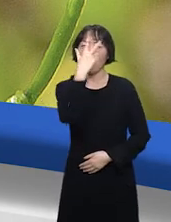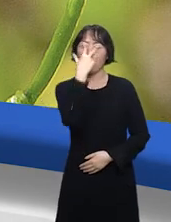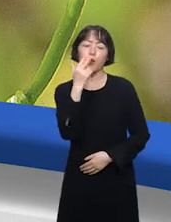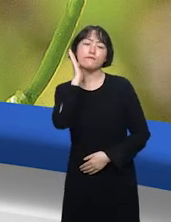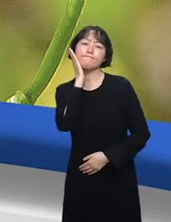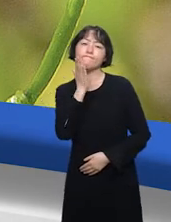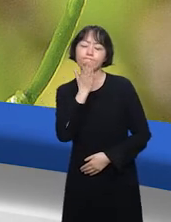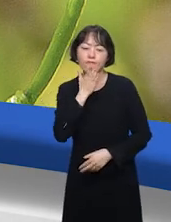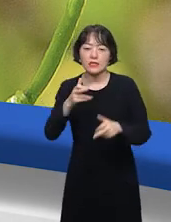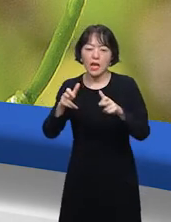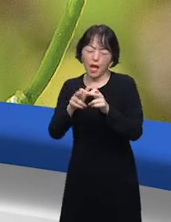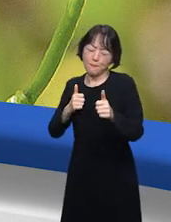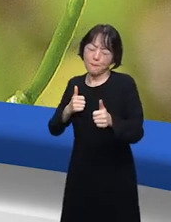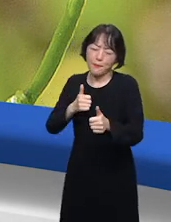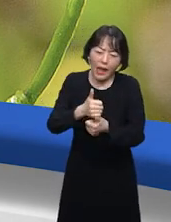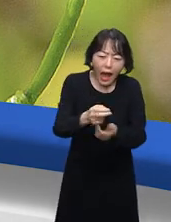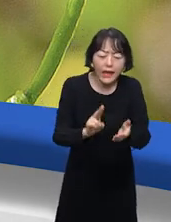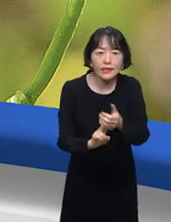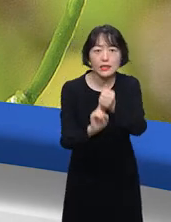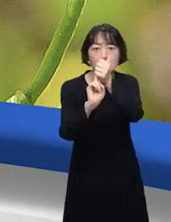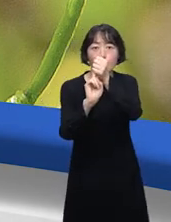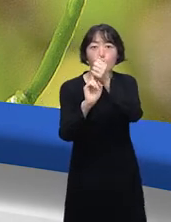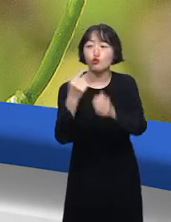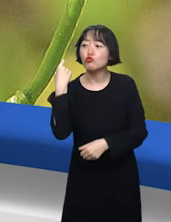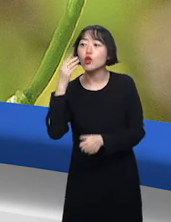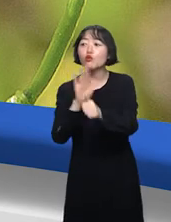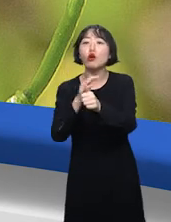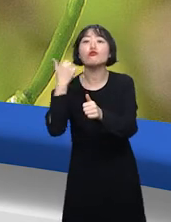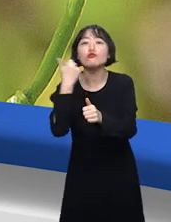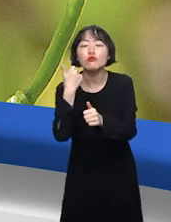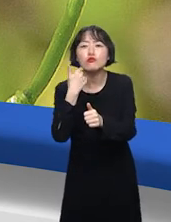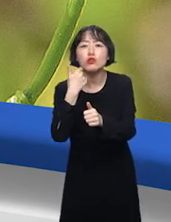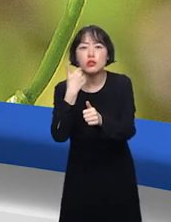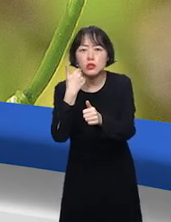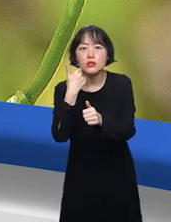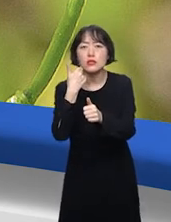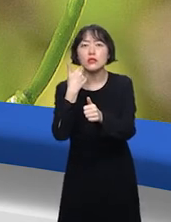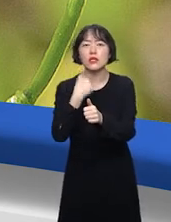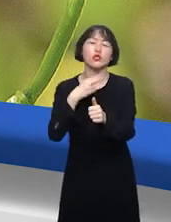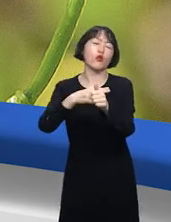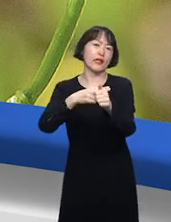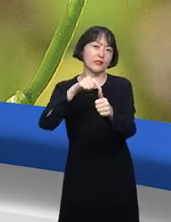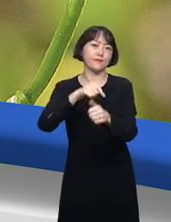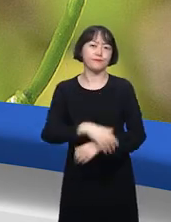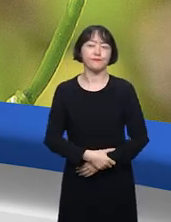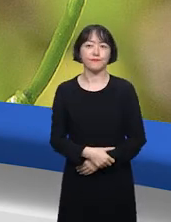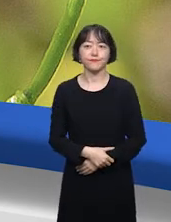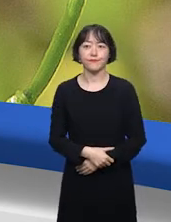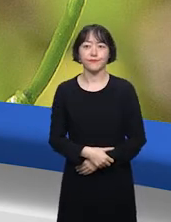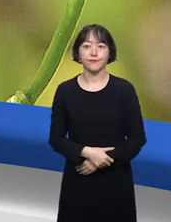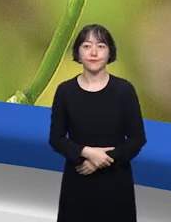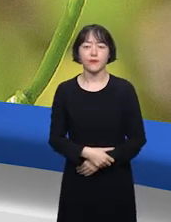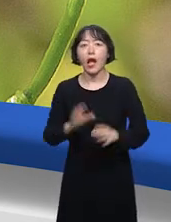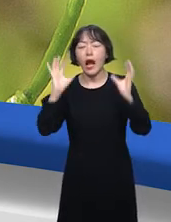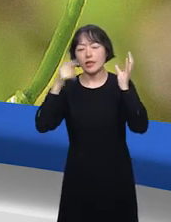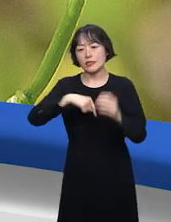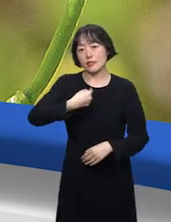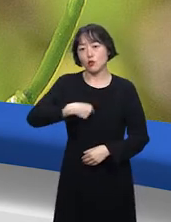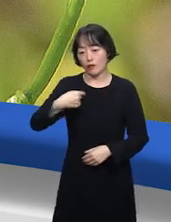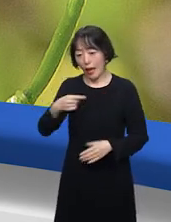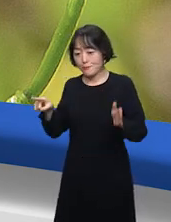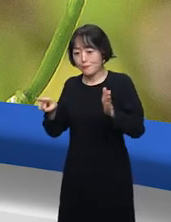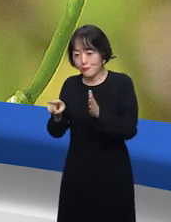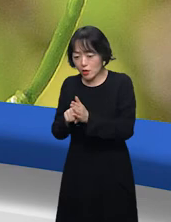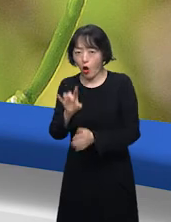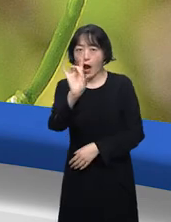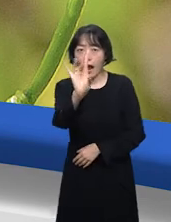극복한 헬렌 켈러의 기적 뒤에는 그녀의 스승 앤 설리번이 있었는데요. 이렇듯 아이들은 자신을 믿어주는 단